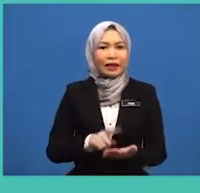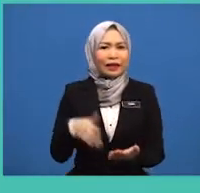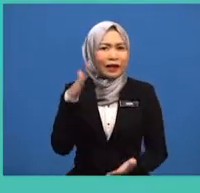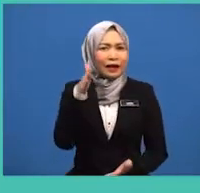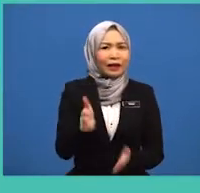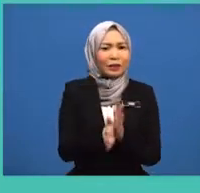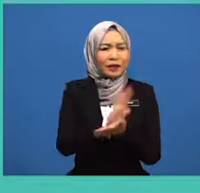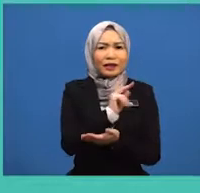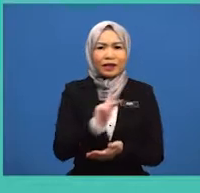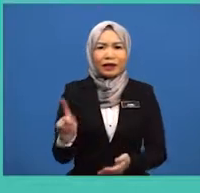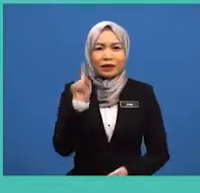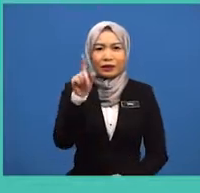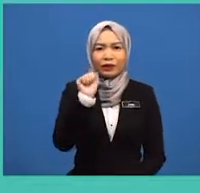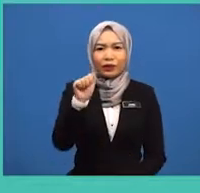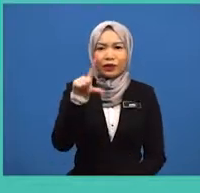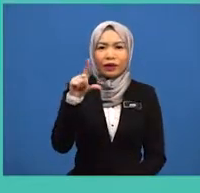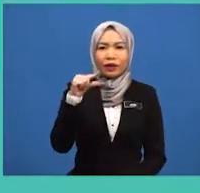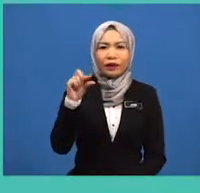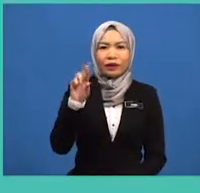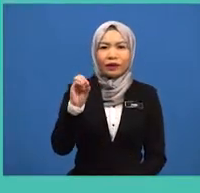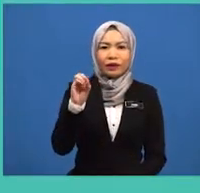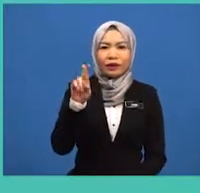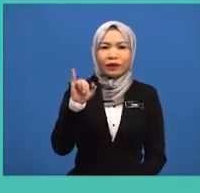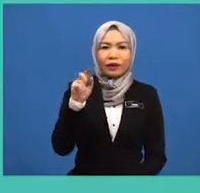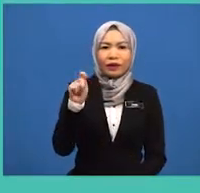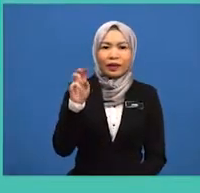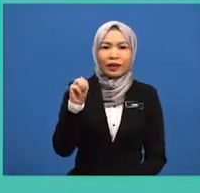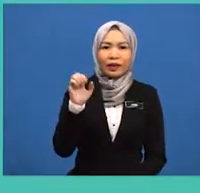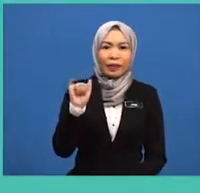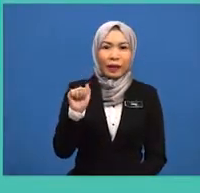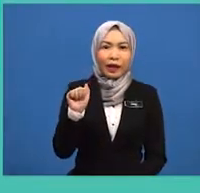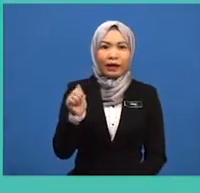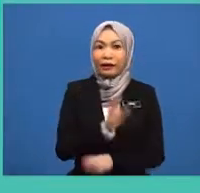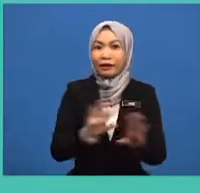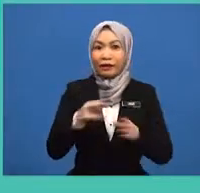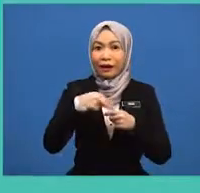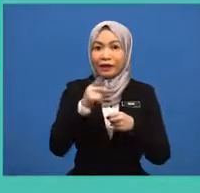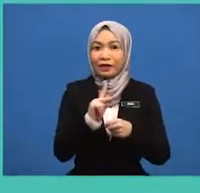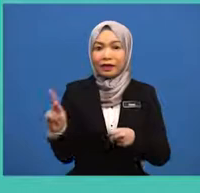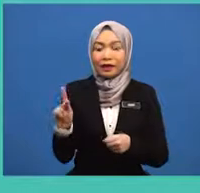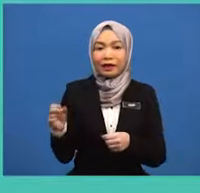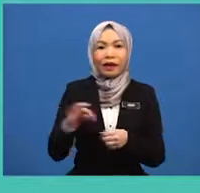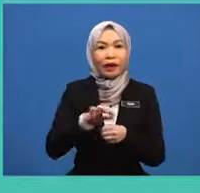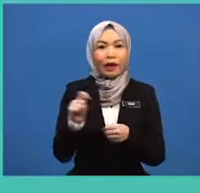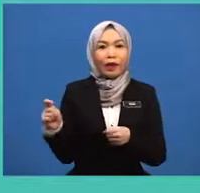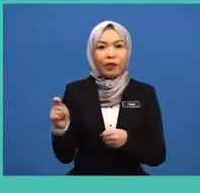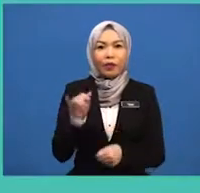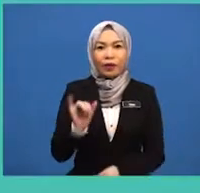Ralat logik akan menyebabkan sesuatu algoritma tidak menghasilkan output yang diingini.